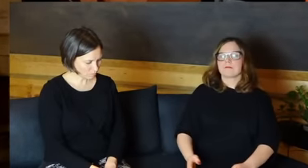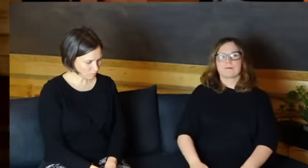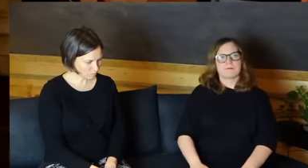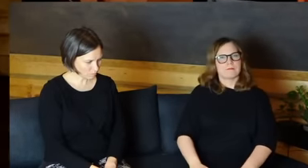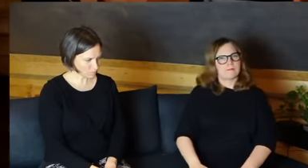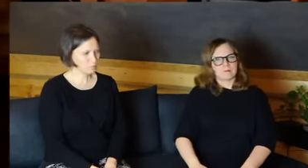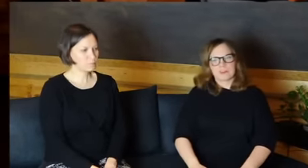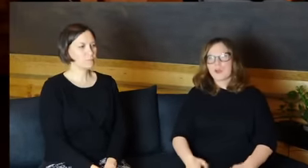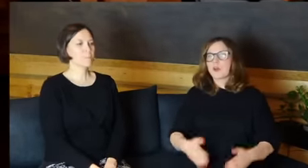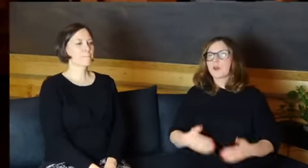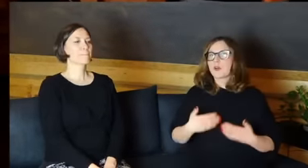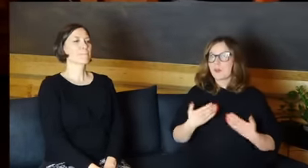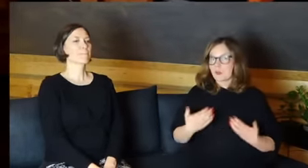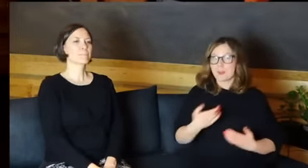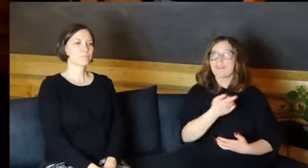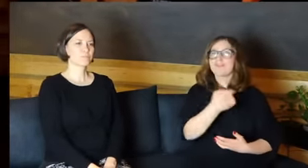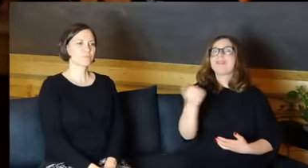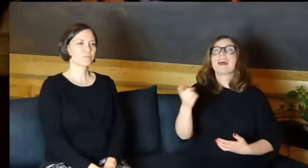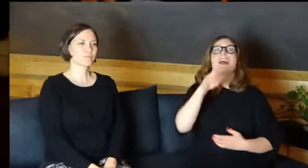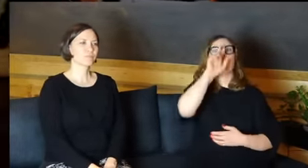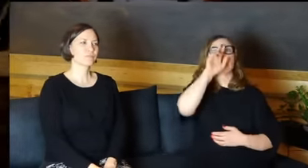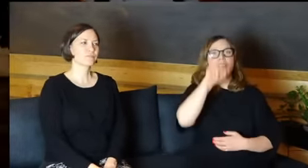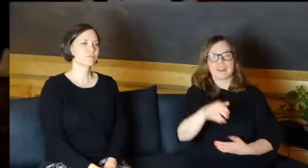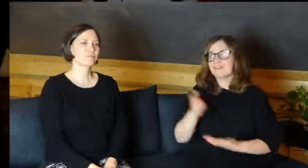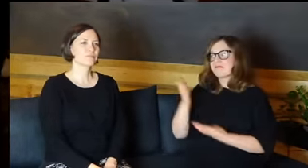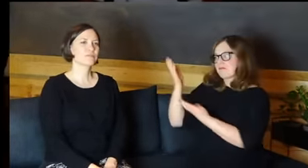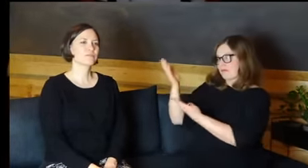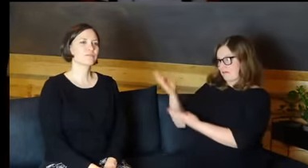Ja nyt te otana hänet on